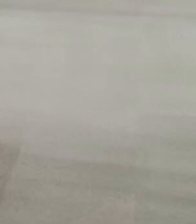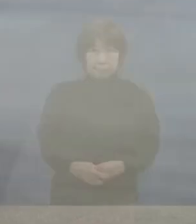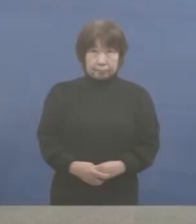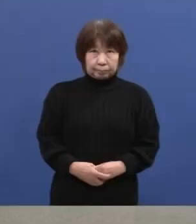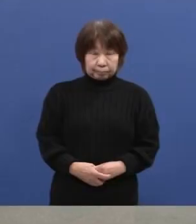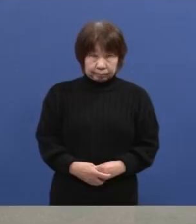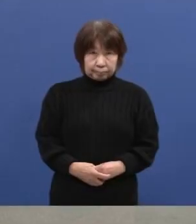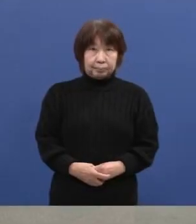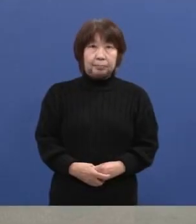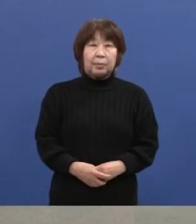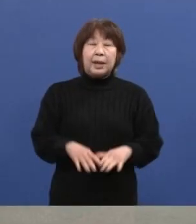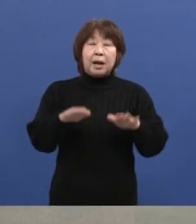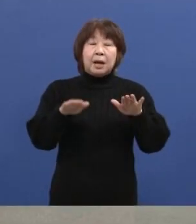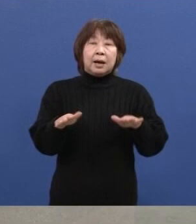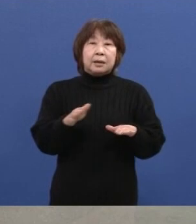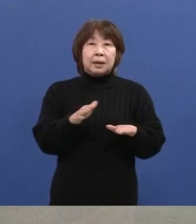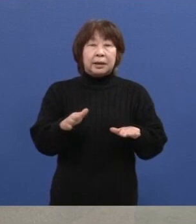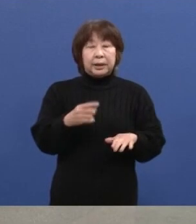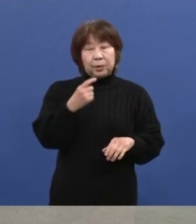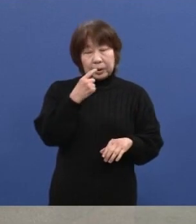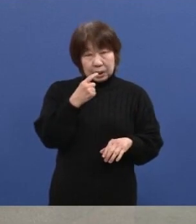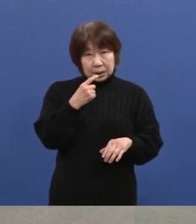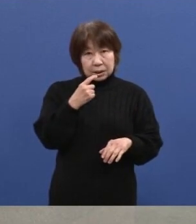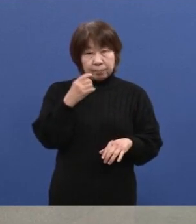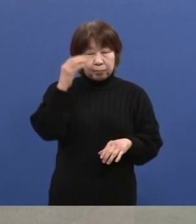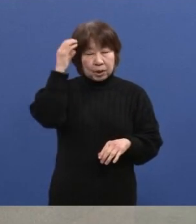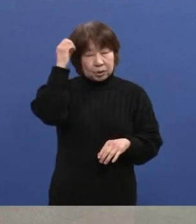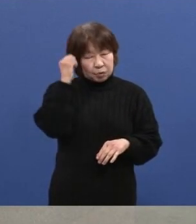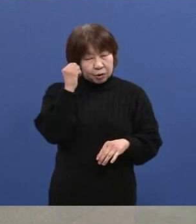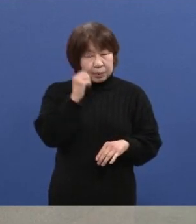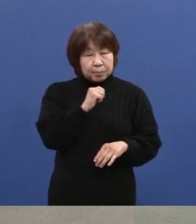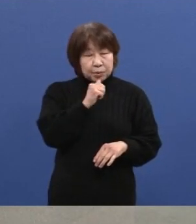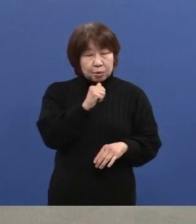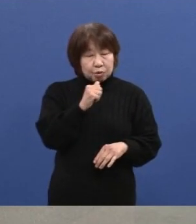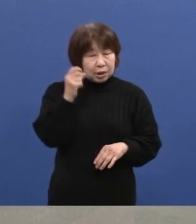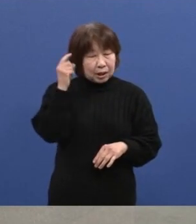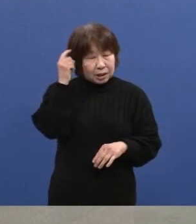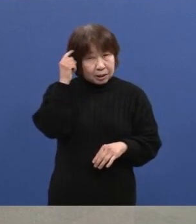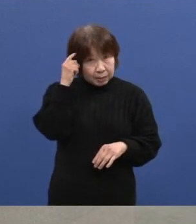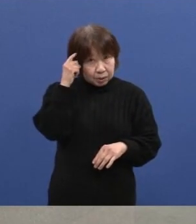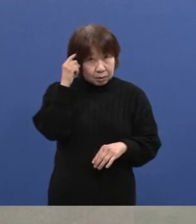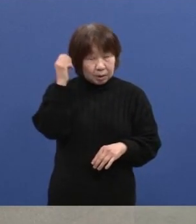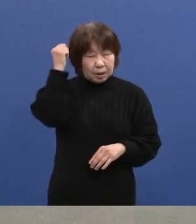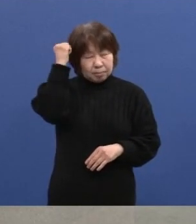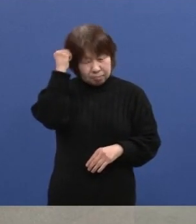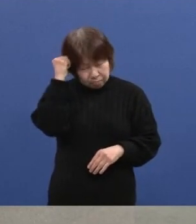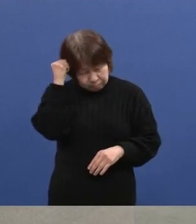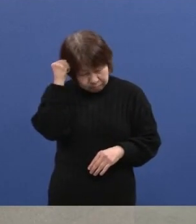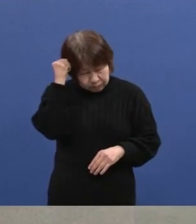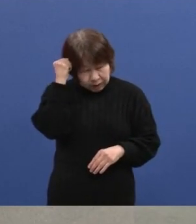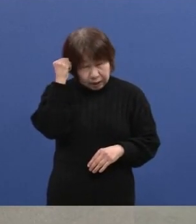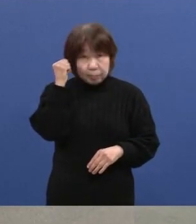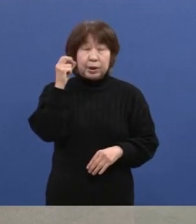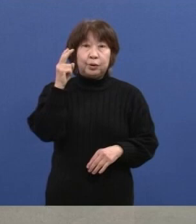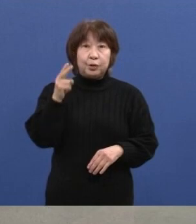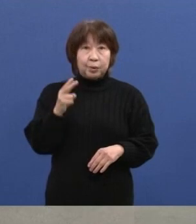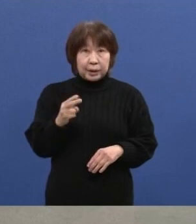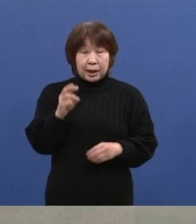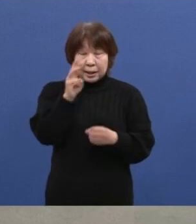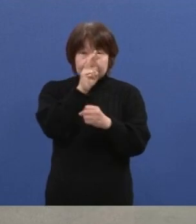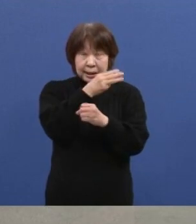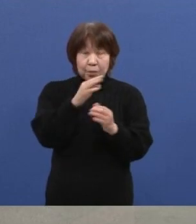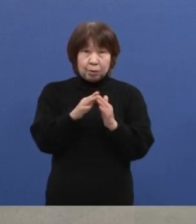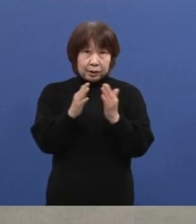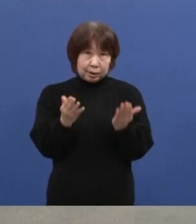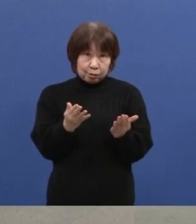平松さん、最近私睡眠不足だなって感じていまして、こうぐっすり眠れるように参考になる本を探したいんです